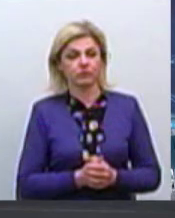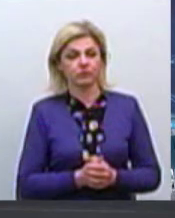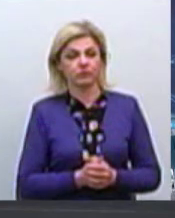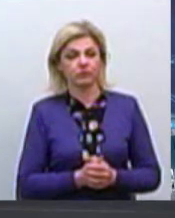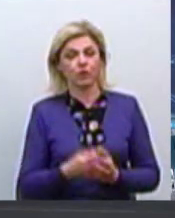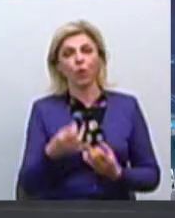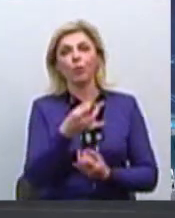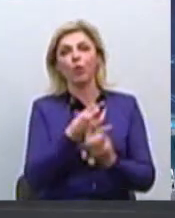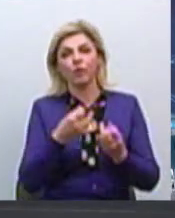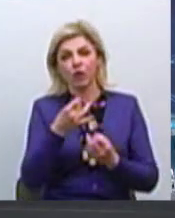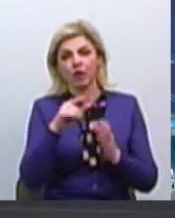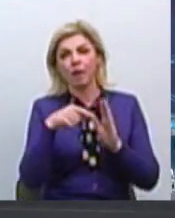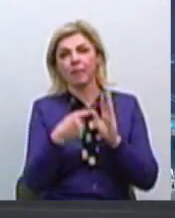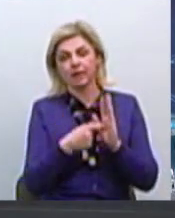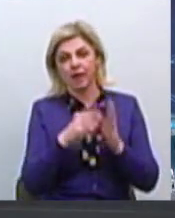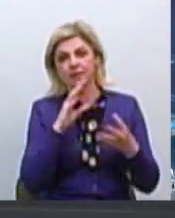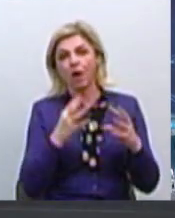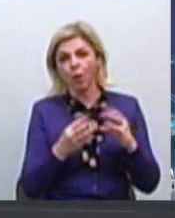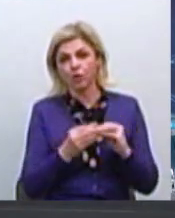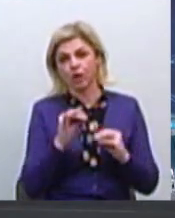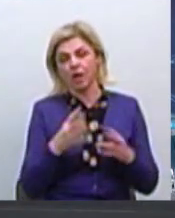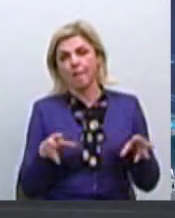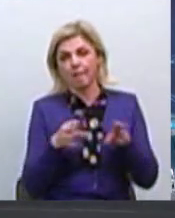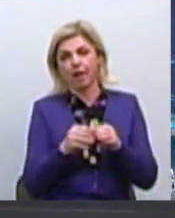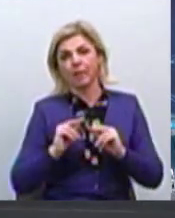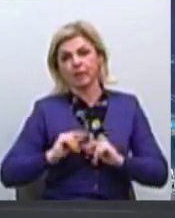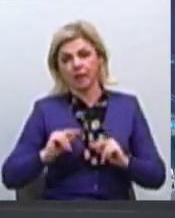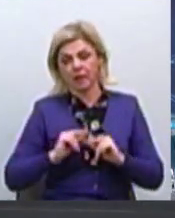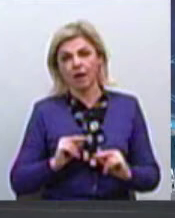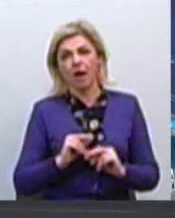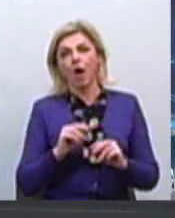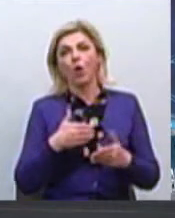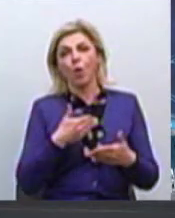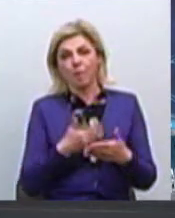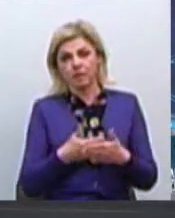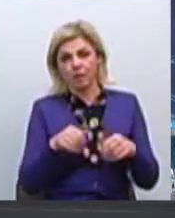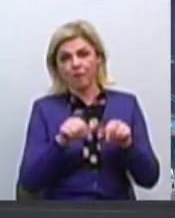обговорювали питання злагодження та взаємодії з громадськими формуваннями та